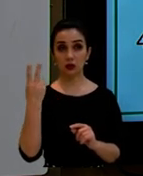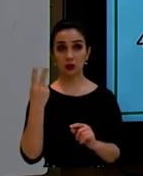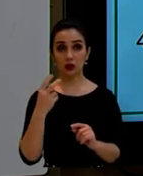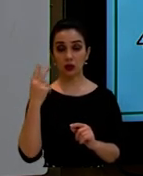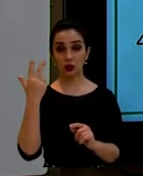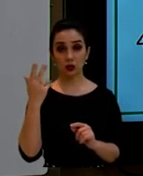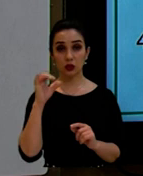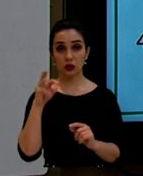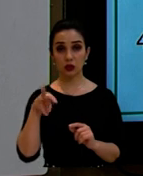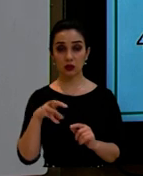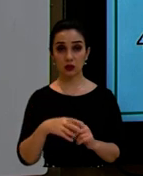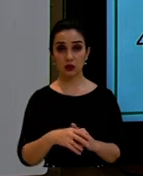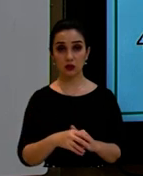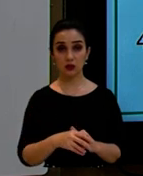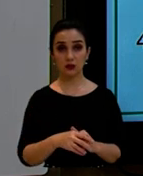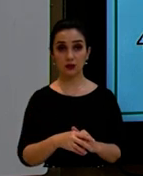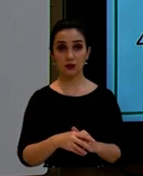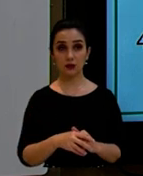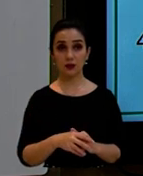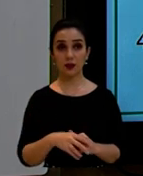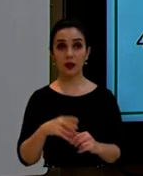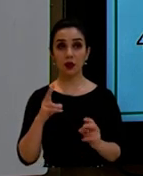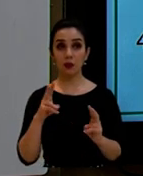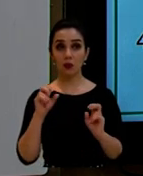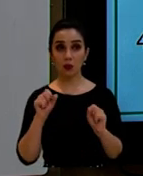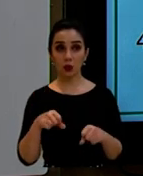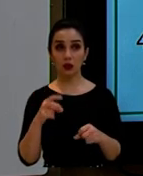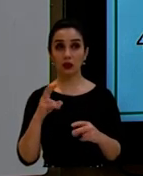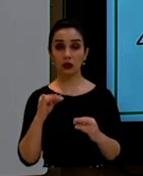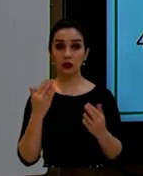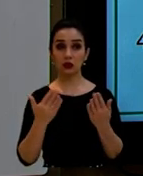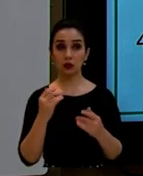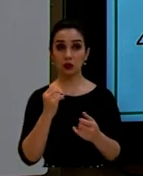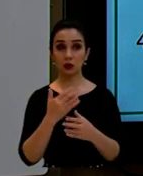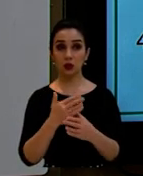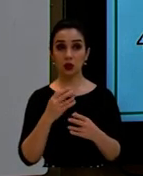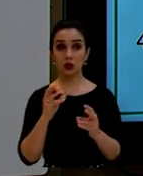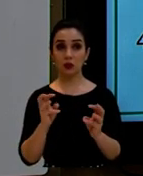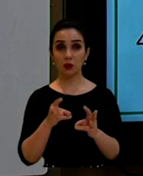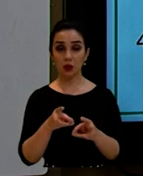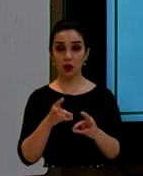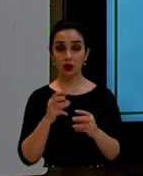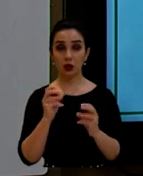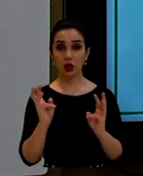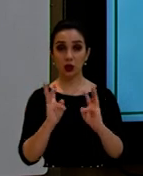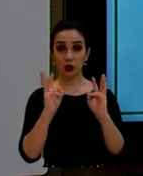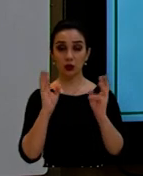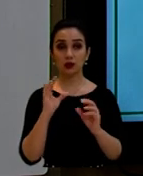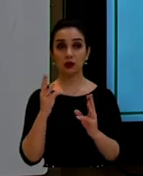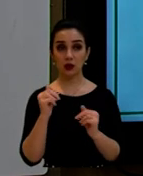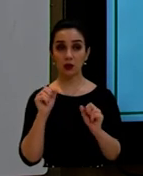1220 кубических сантиметров. Могли ли древнейшие люди поддерживать огонь? Да,